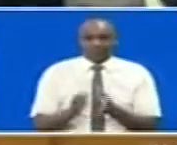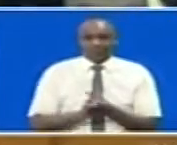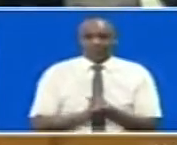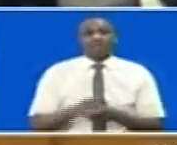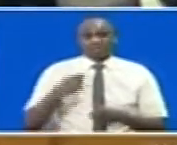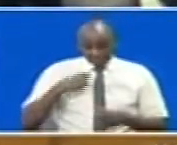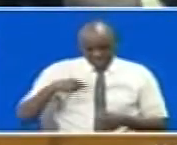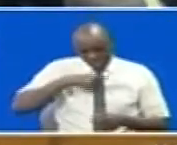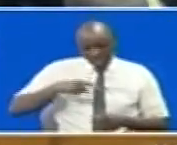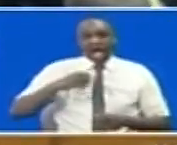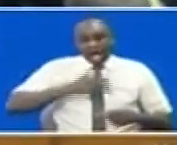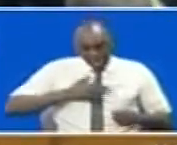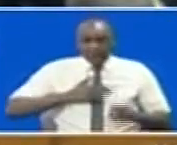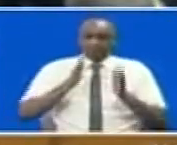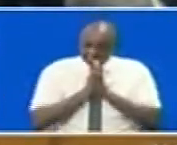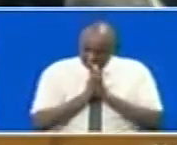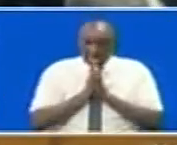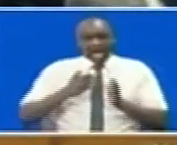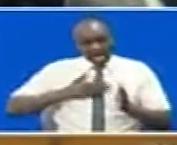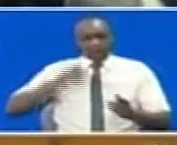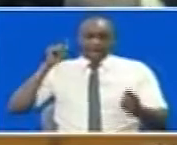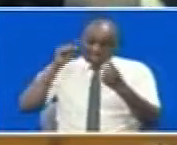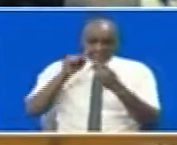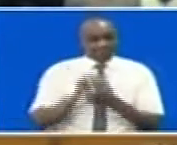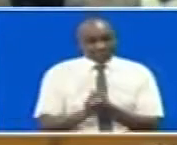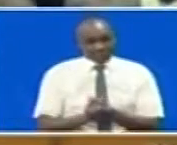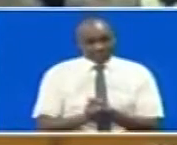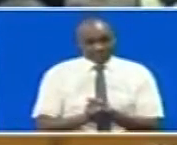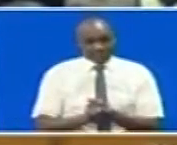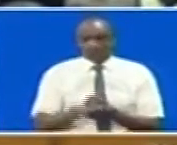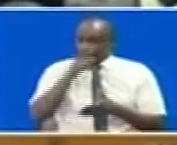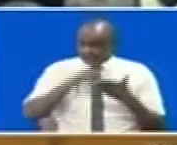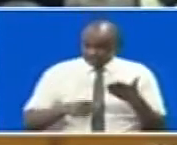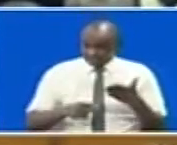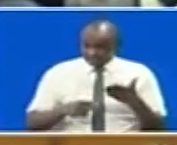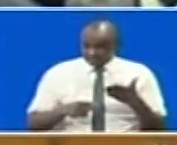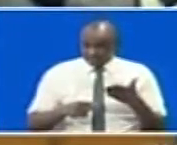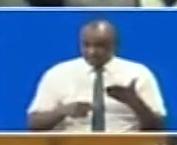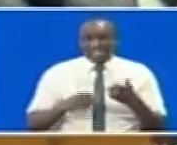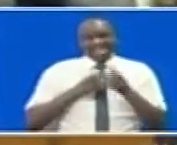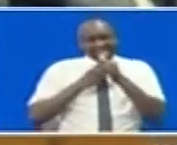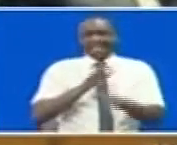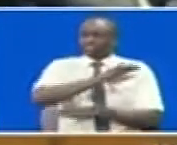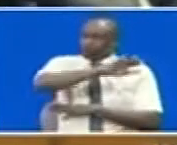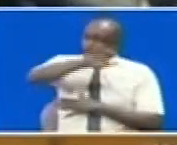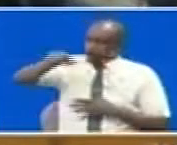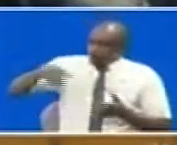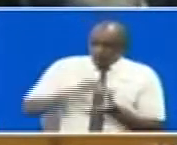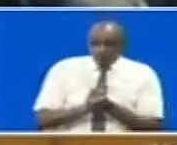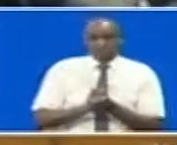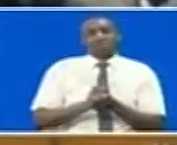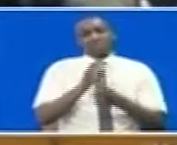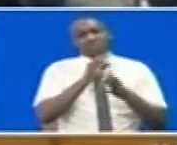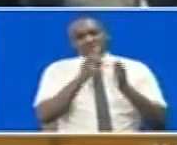Ni maombi yetu na nia yetu ya kwamba viongozi wote wa